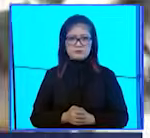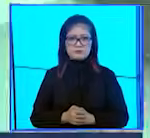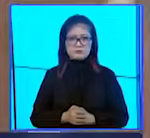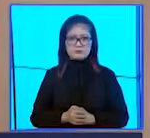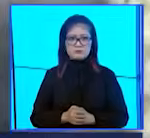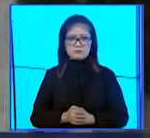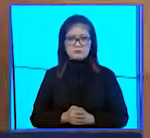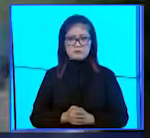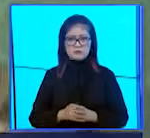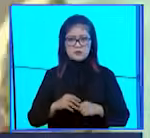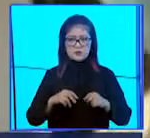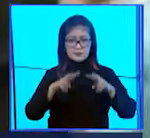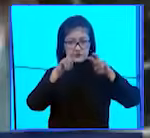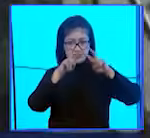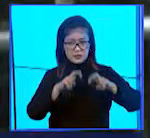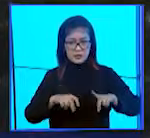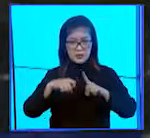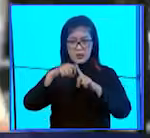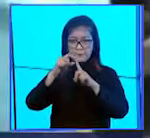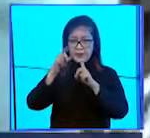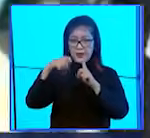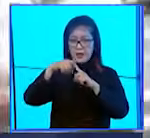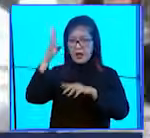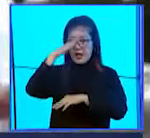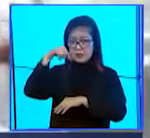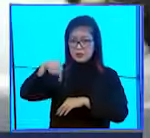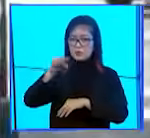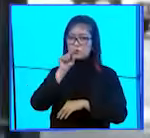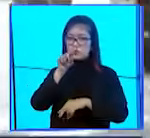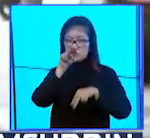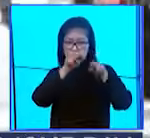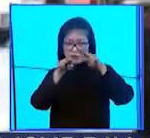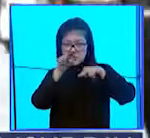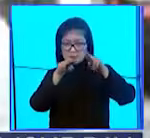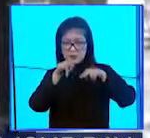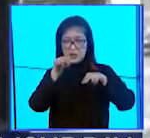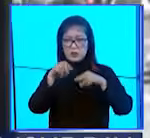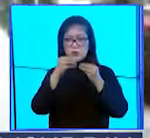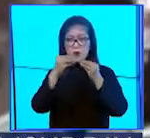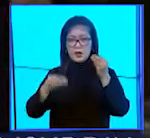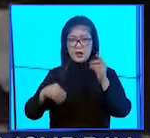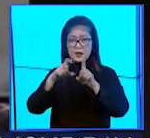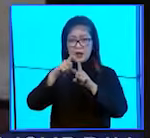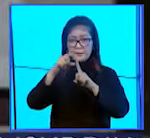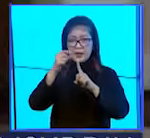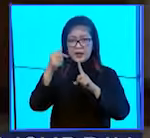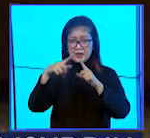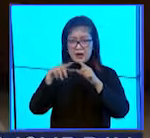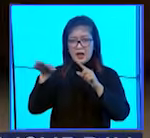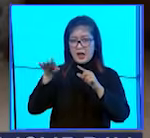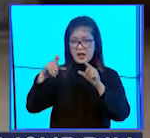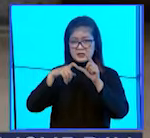Penyidik KPK hari ini dijadwalkan memeriksa Wakil Ketua DPR Aziz Syamsuddin terkait suap dana alokasi khusus Lampung Tengah, Provinsi